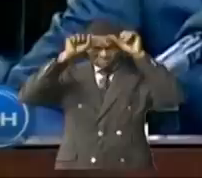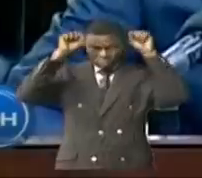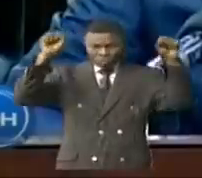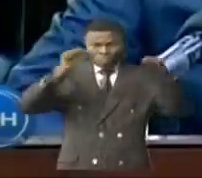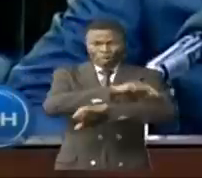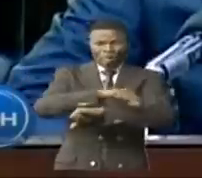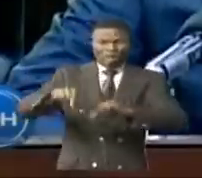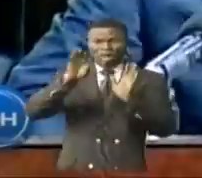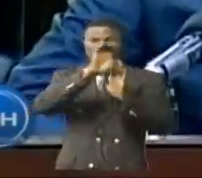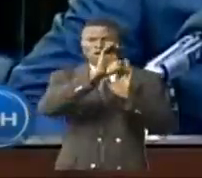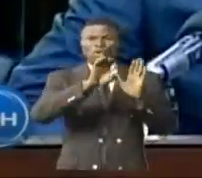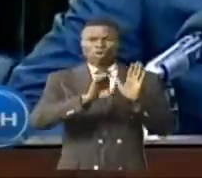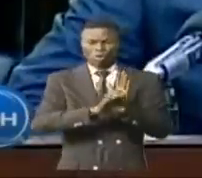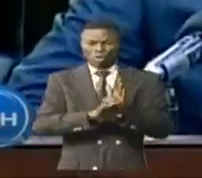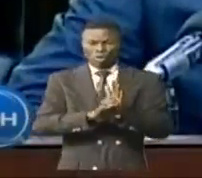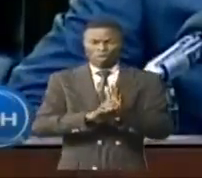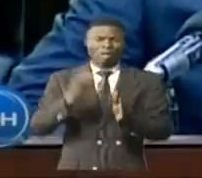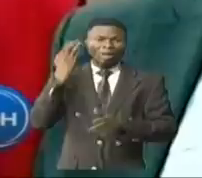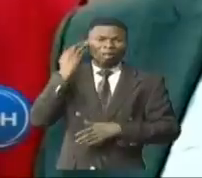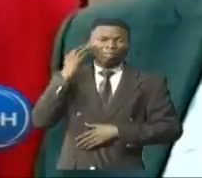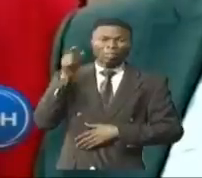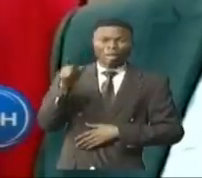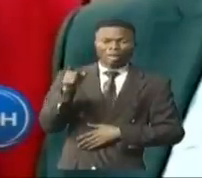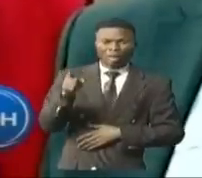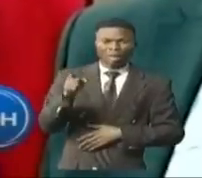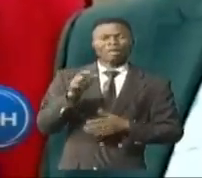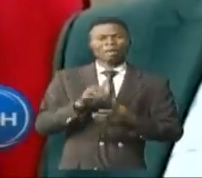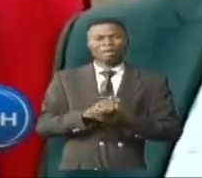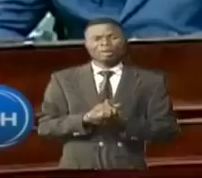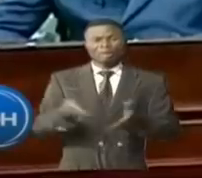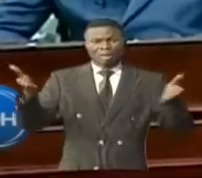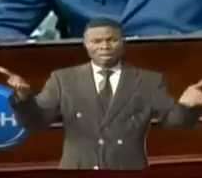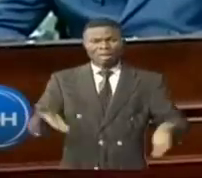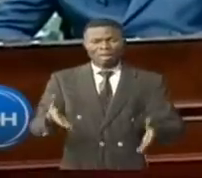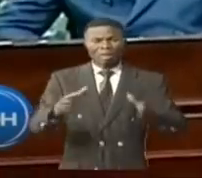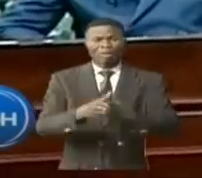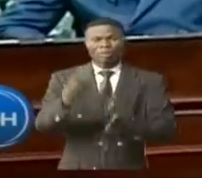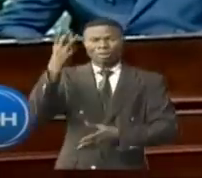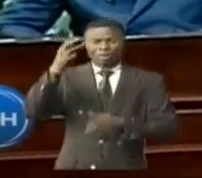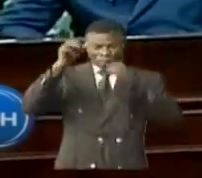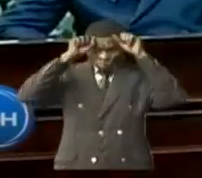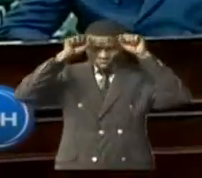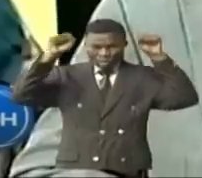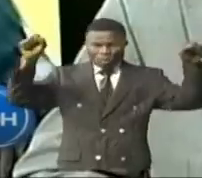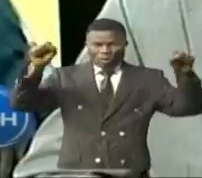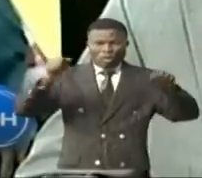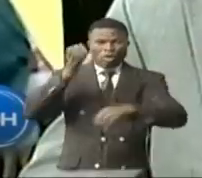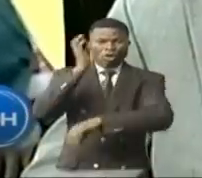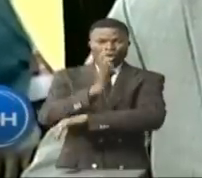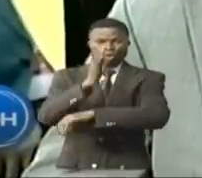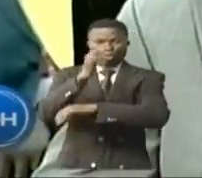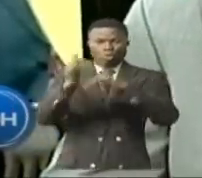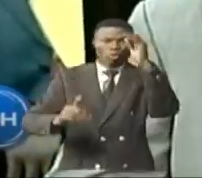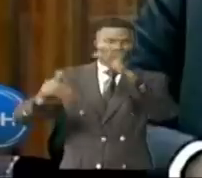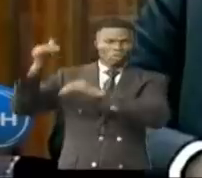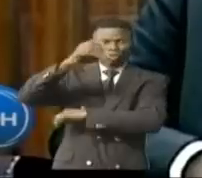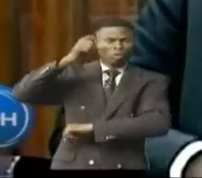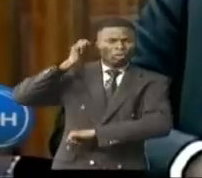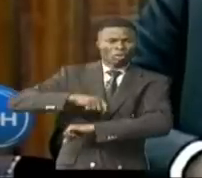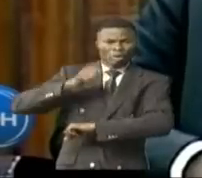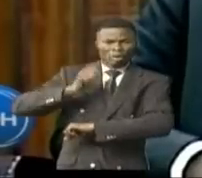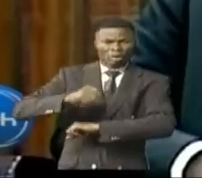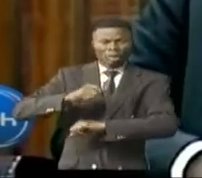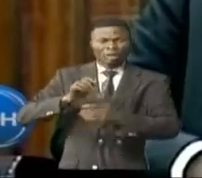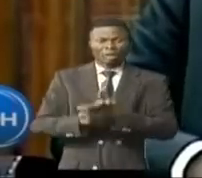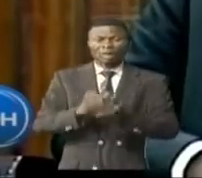Cour constitutionnelle, Dieudonné Kamouleta, en présence des trois présidents du Conseil supérieur de la magistrature, a